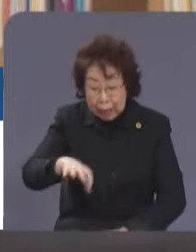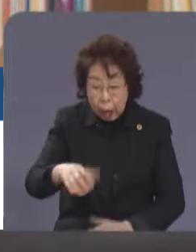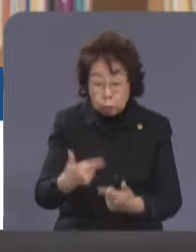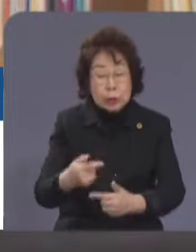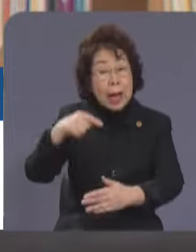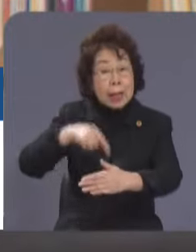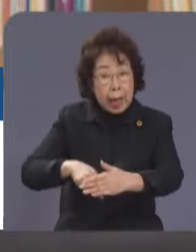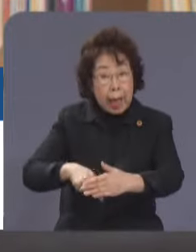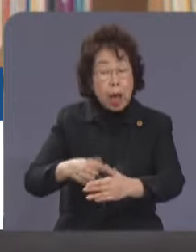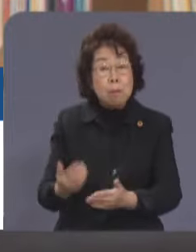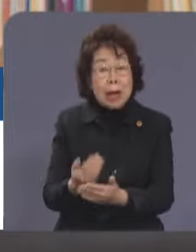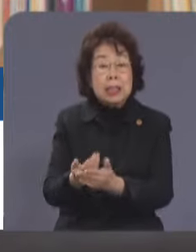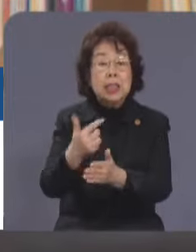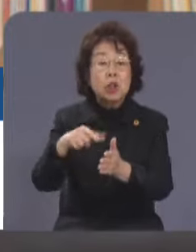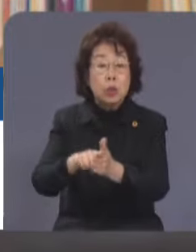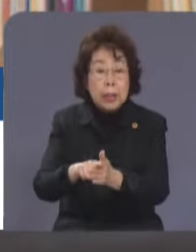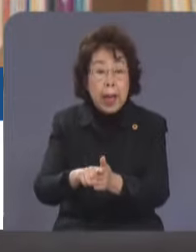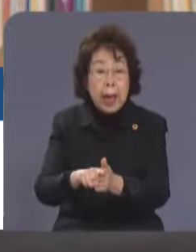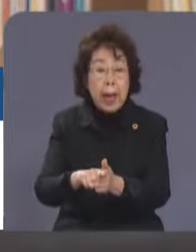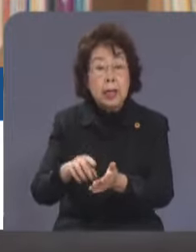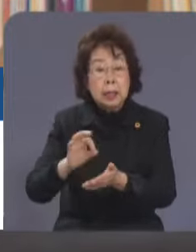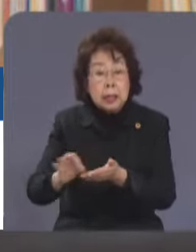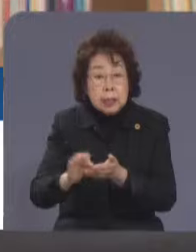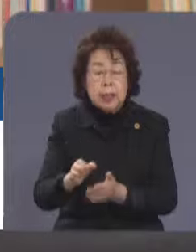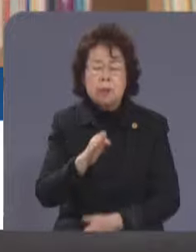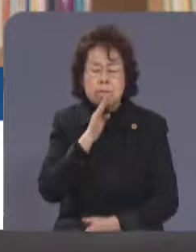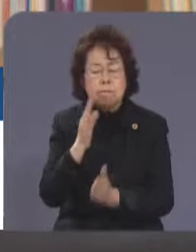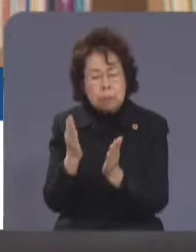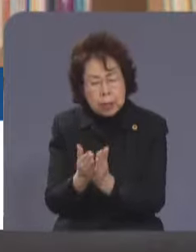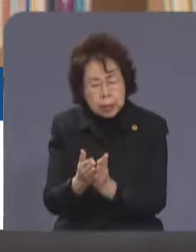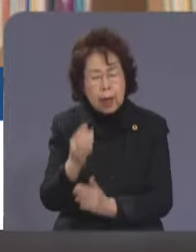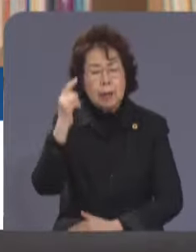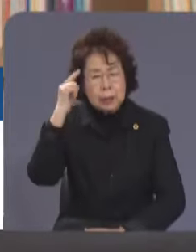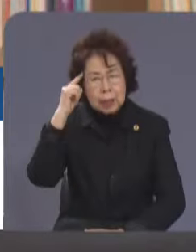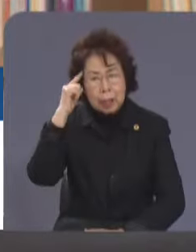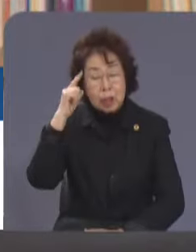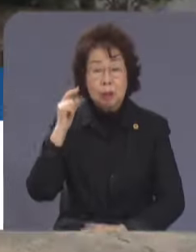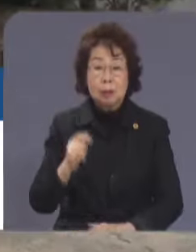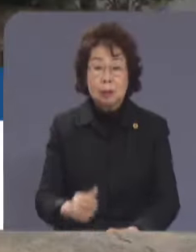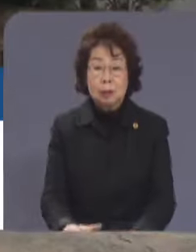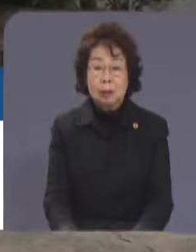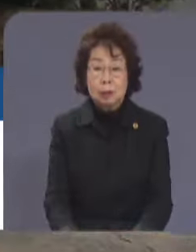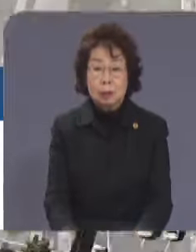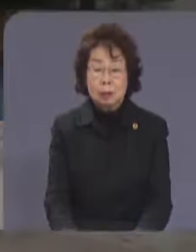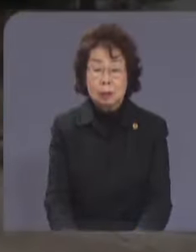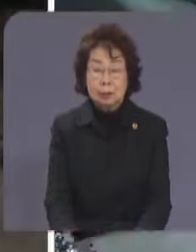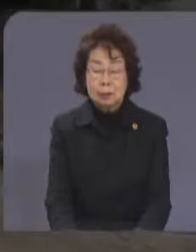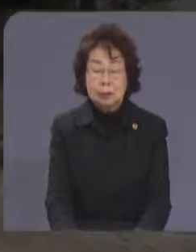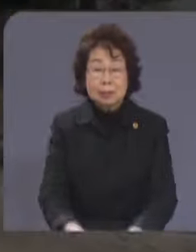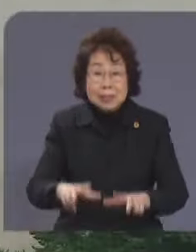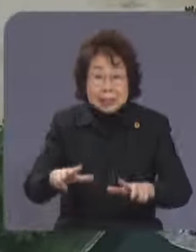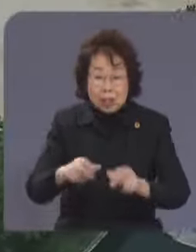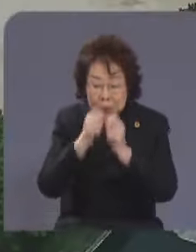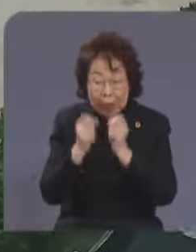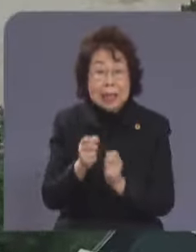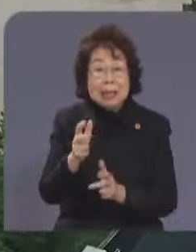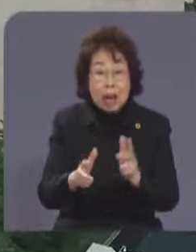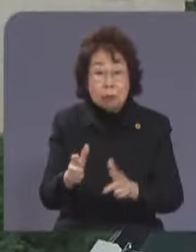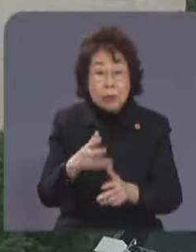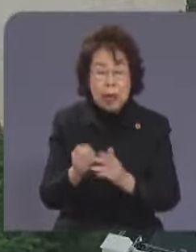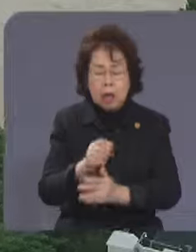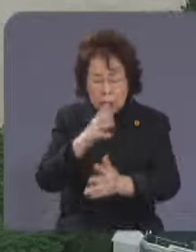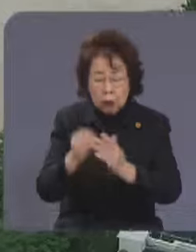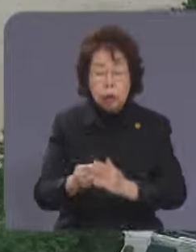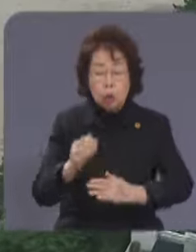부산 내 지역균형 발전을 위한 그렇게 좀 쓰여지는 것이 공공기여금 전 적절하다고. 현재는 민간 사업자가